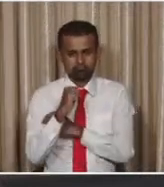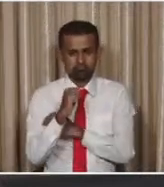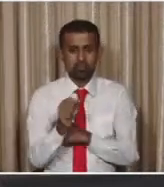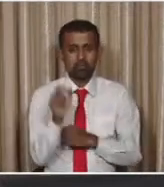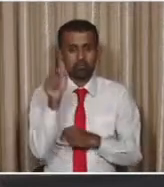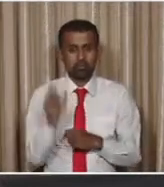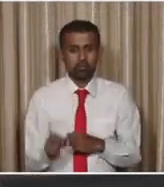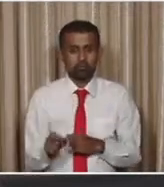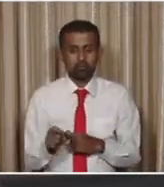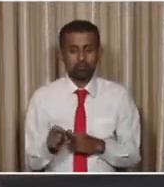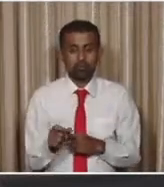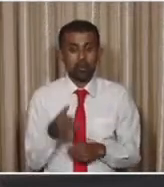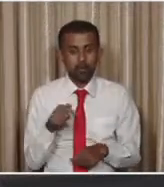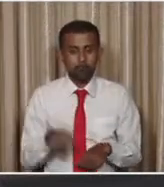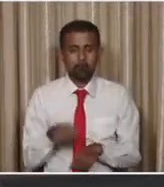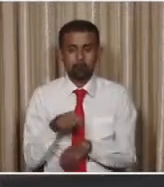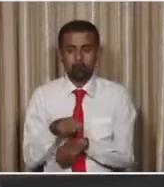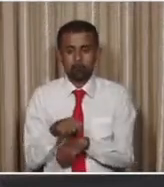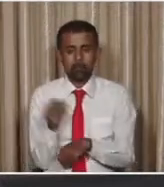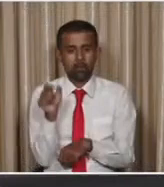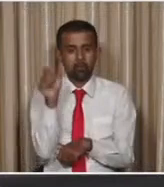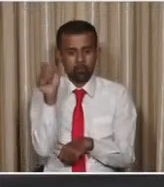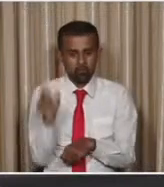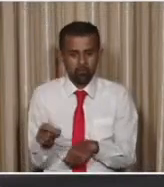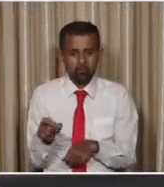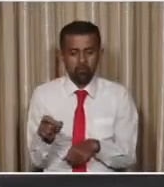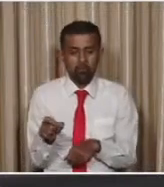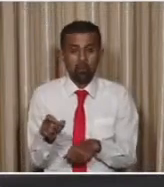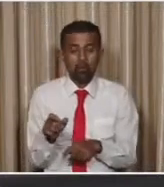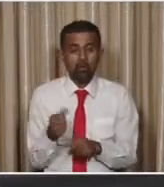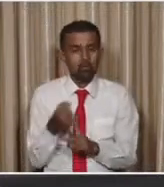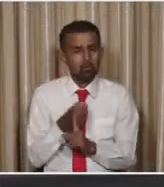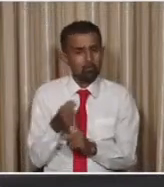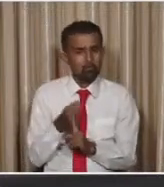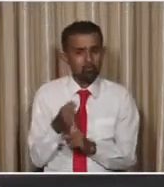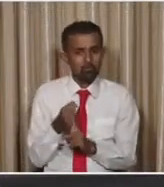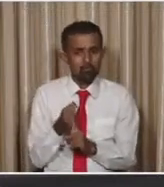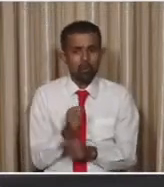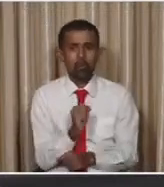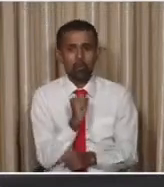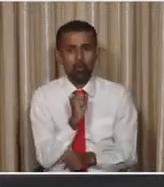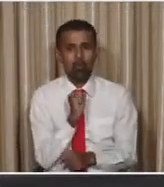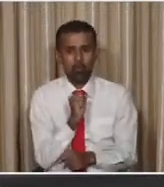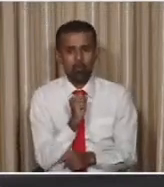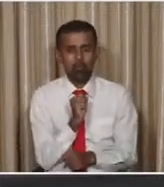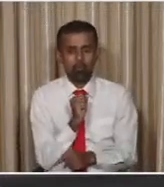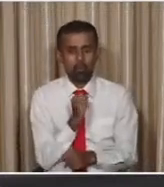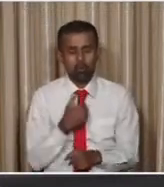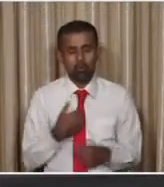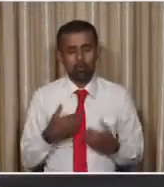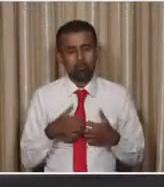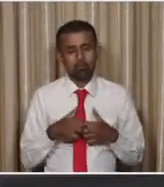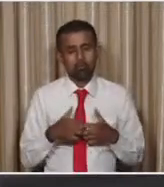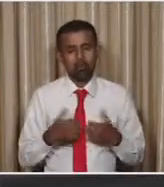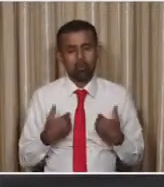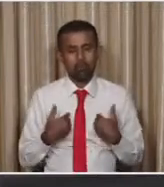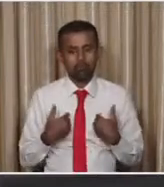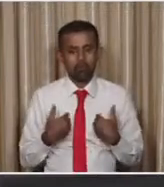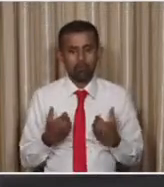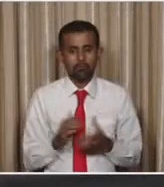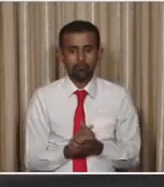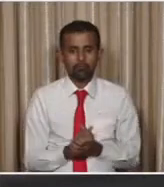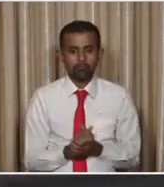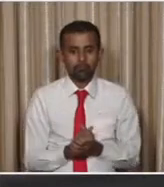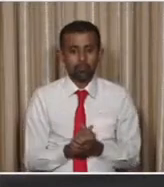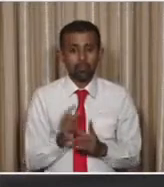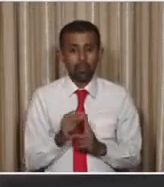පුද්ගලෙක්. හැබැයි මේ වෙනකොට එතුමට මේ තත්වයට බලපෑමක් ඇති වෙන්නේ කොහොමද කියන එක පිළිබඳව අපිට ගැටලුවක් තියෙනවා. ඒ වගේම එතුමා